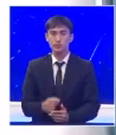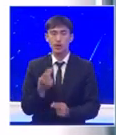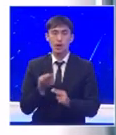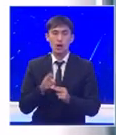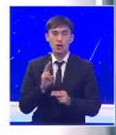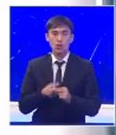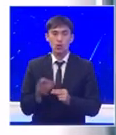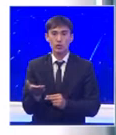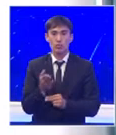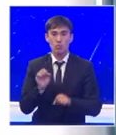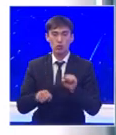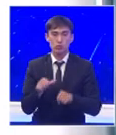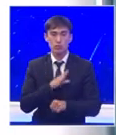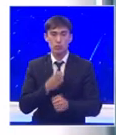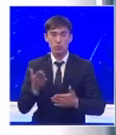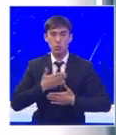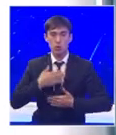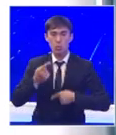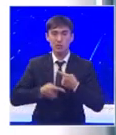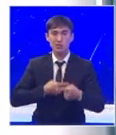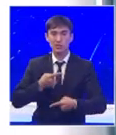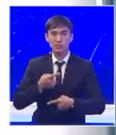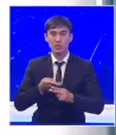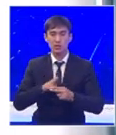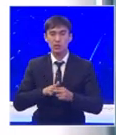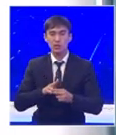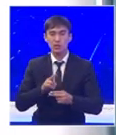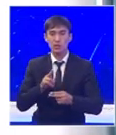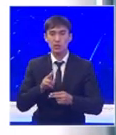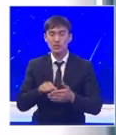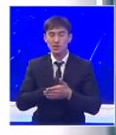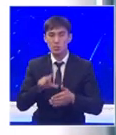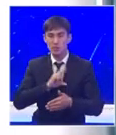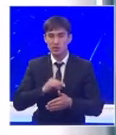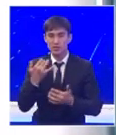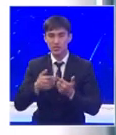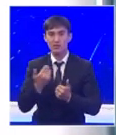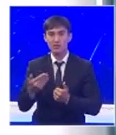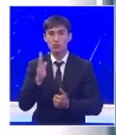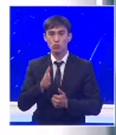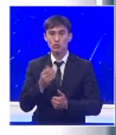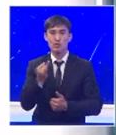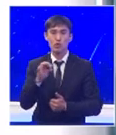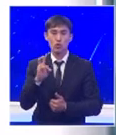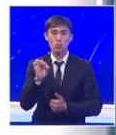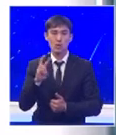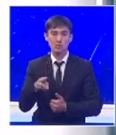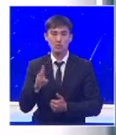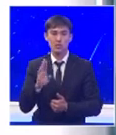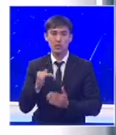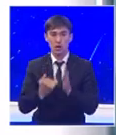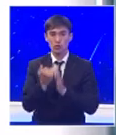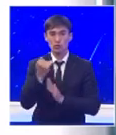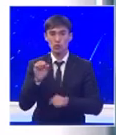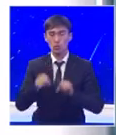которых, может быть, мое поколение, за нами, которое поколение не добивалось. Среди вас, может быть, Илоны Маски сейчас растут,